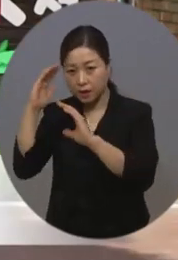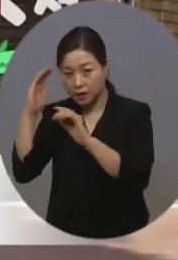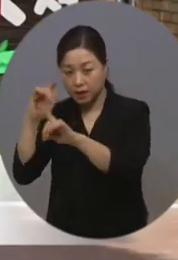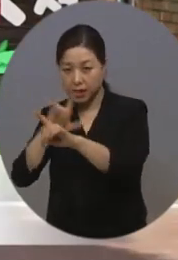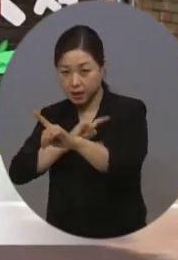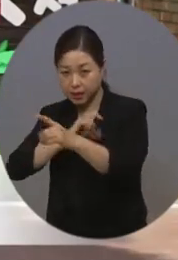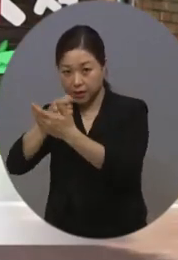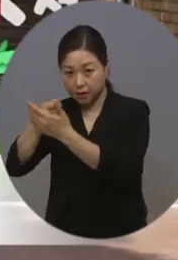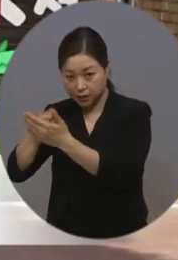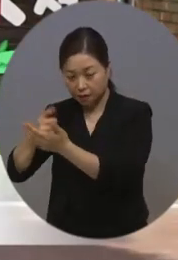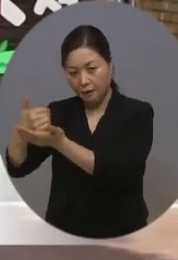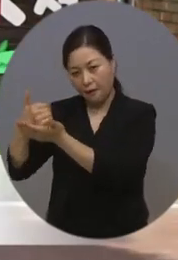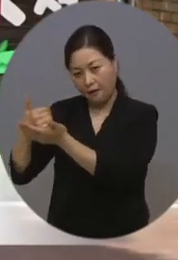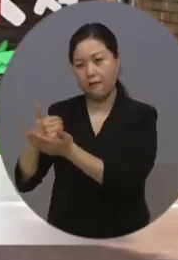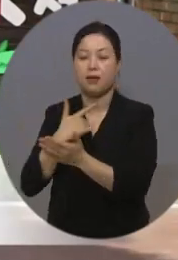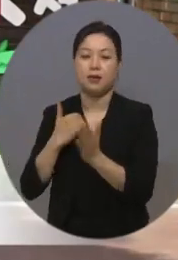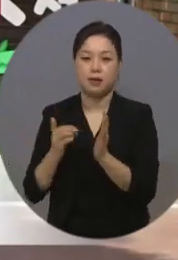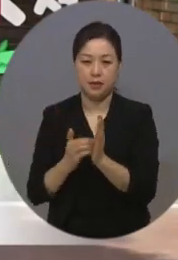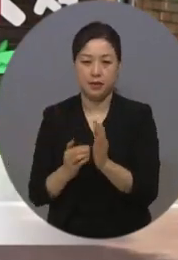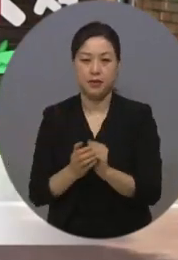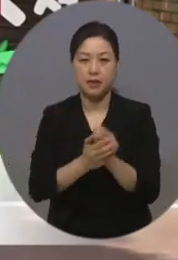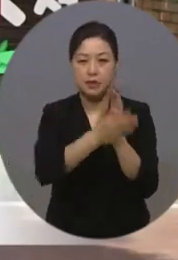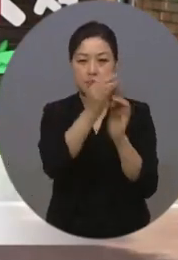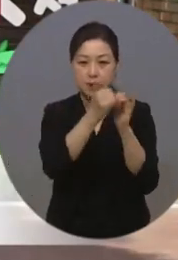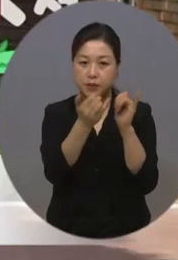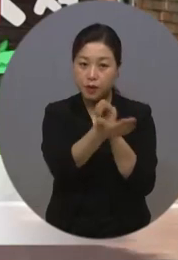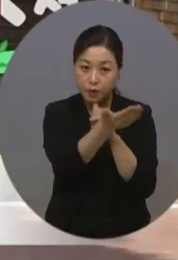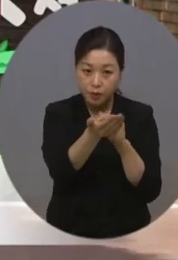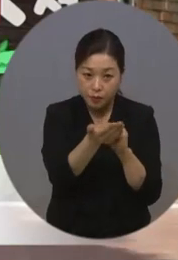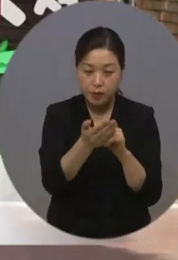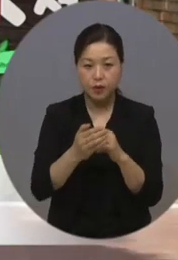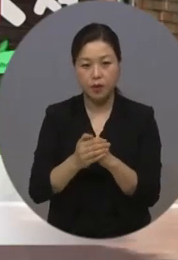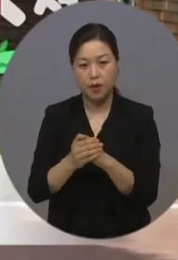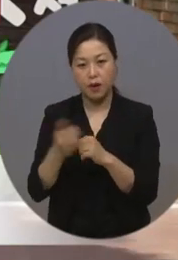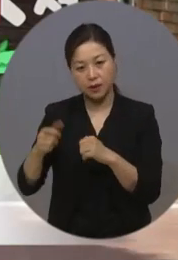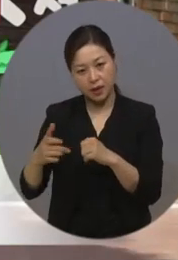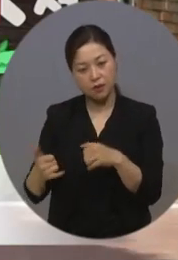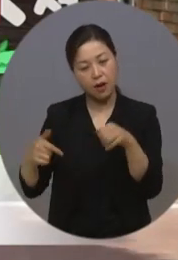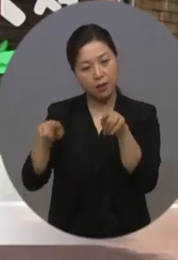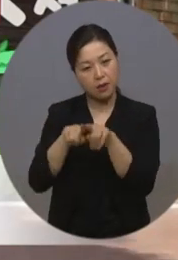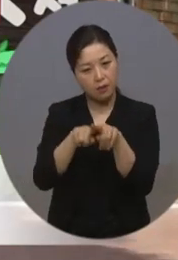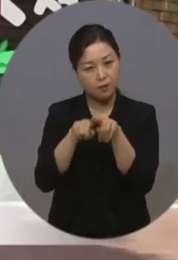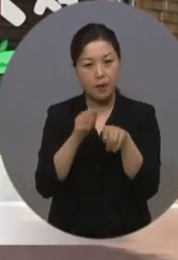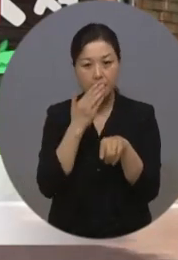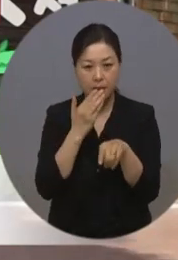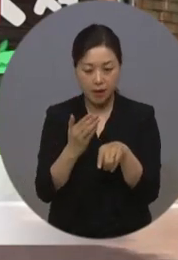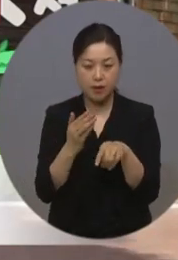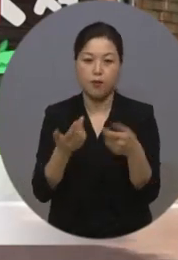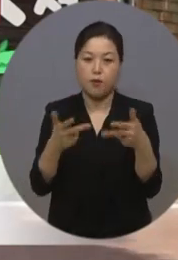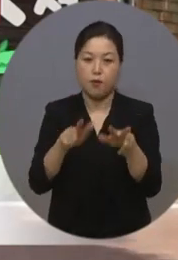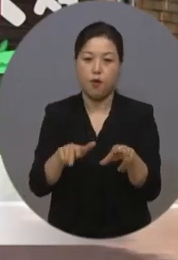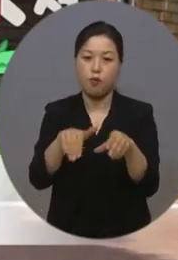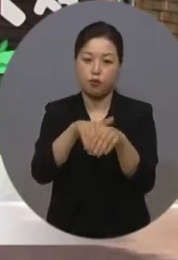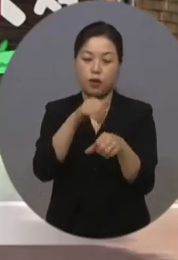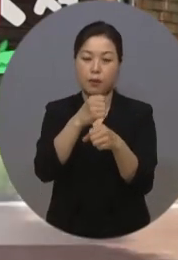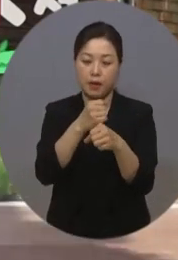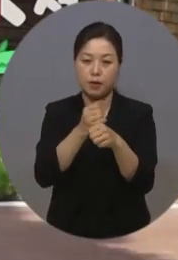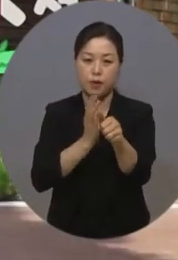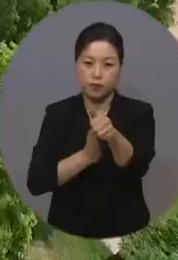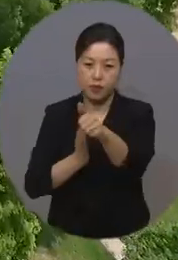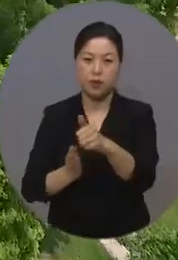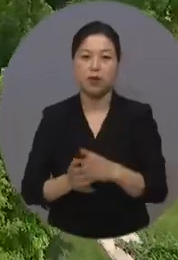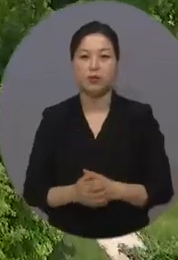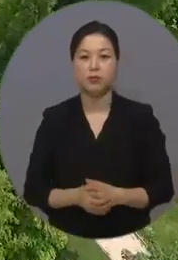선정되었습니다. 더불어서 시민 여러분께서도 어린이들과 함께 공존할 수 있는 공원 문화를 조성하면